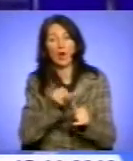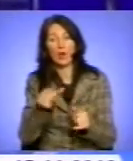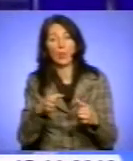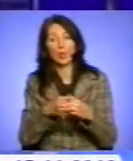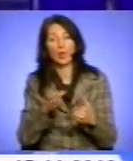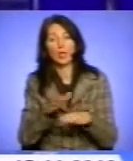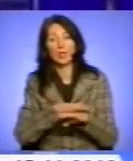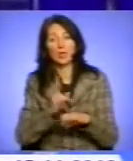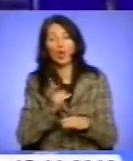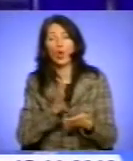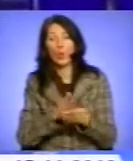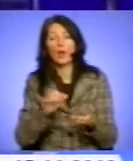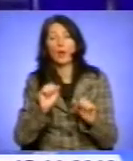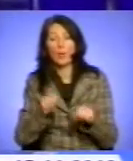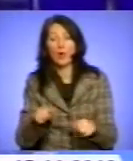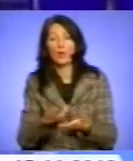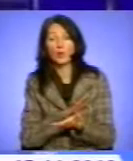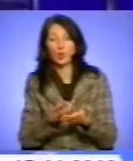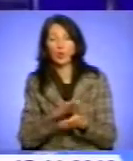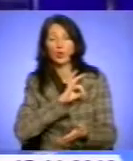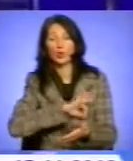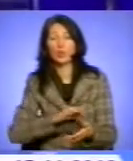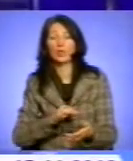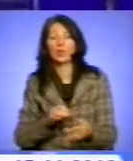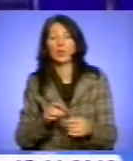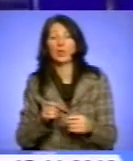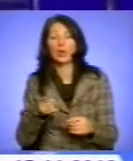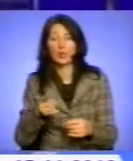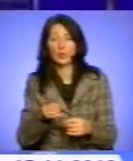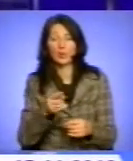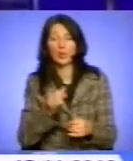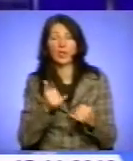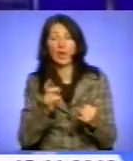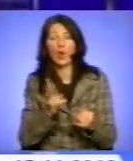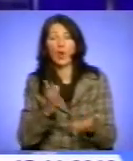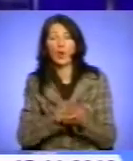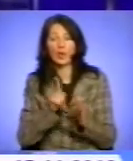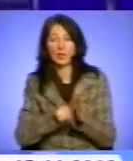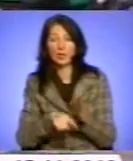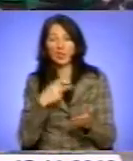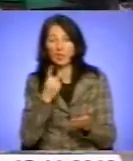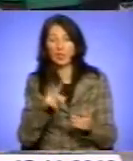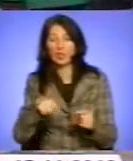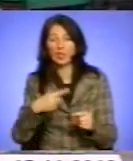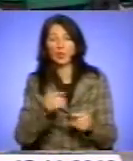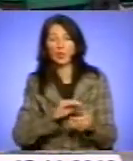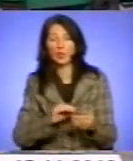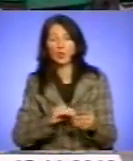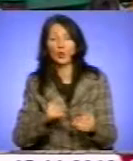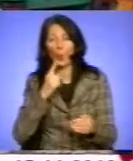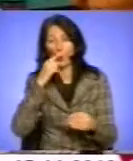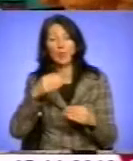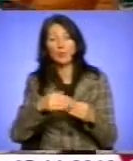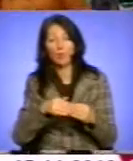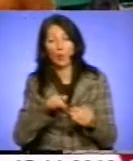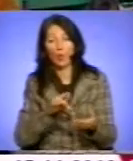на безкоштовне користування перевезенням і для кого діють знижки, дивіться у наступному сюжеті. У приміському транспорті,